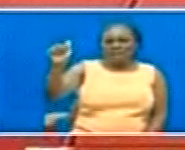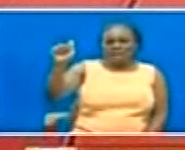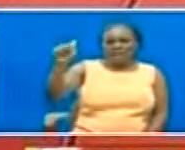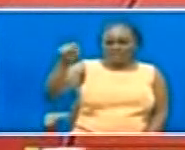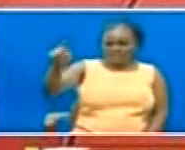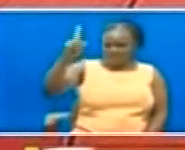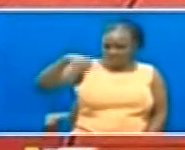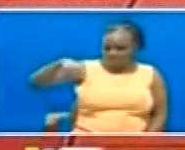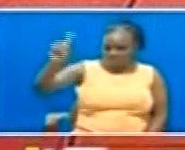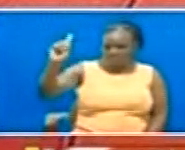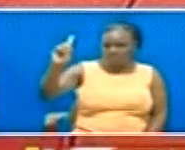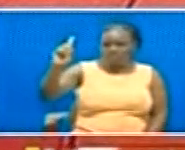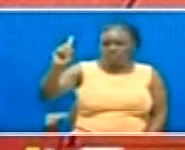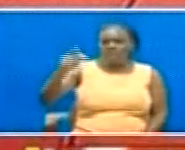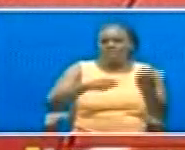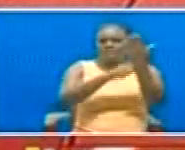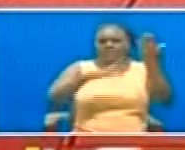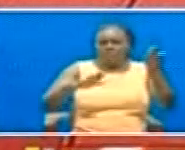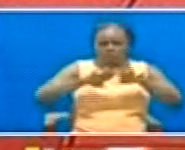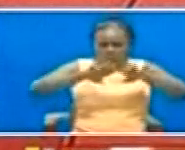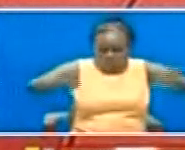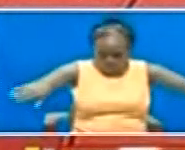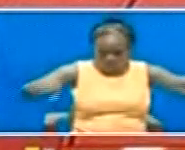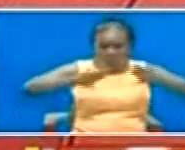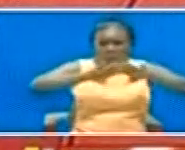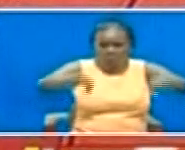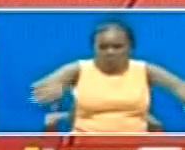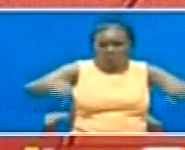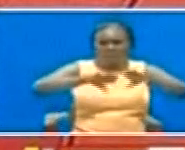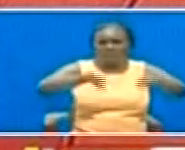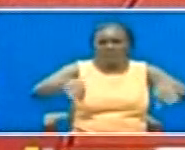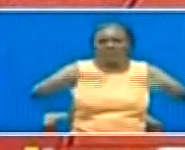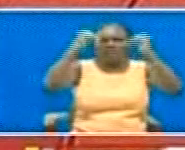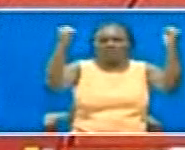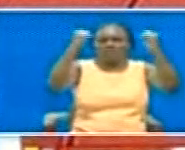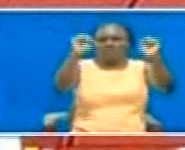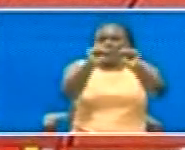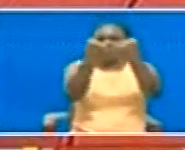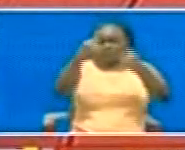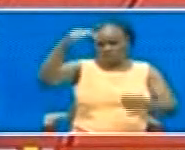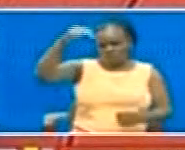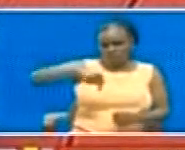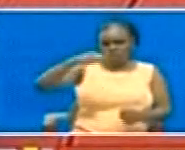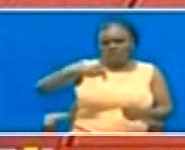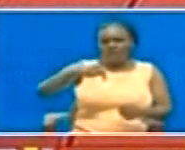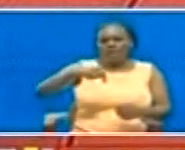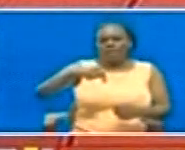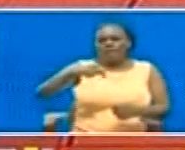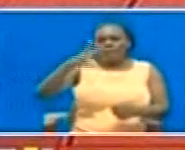mmoja wapo wa washindi waliobobea katika makala ya kuogelea ya Kiki Junior and Master Championship yaliyofanyika hii leo katika shule ya